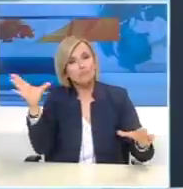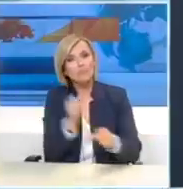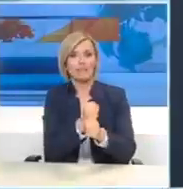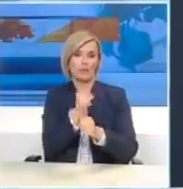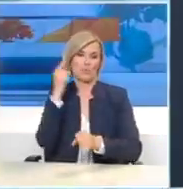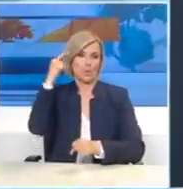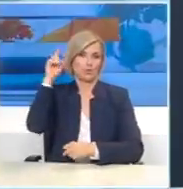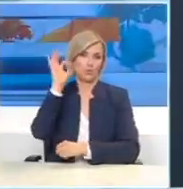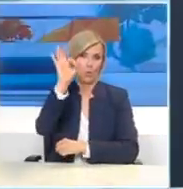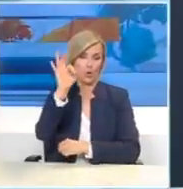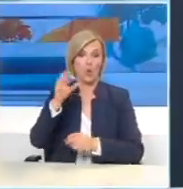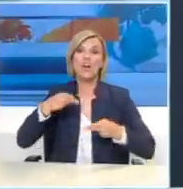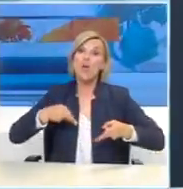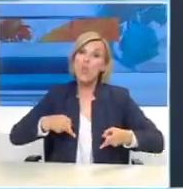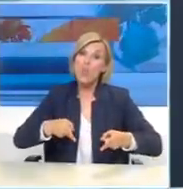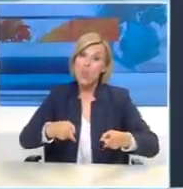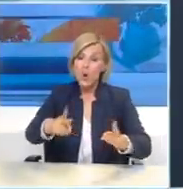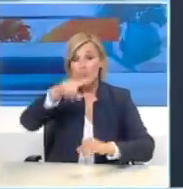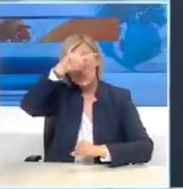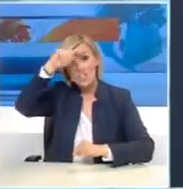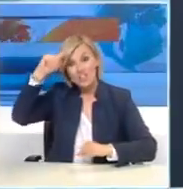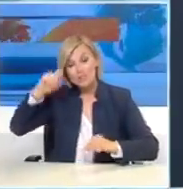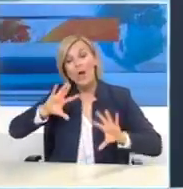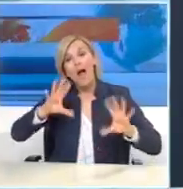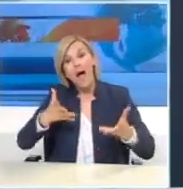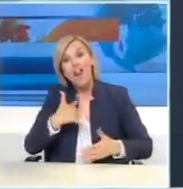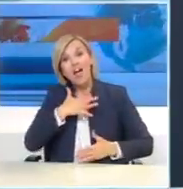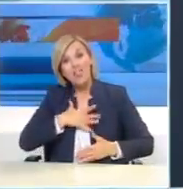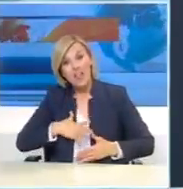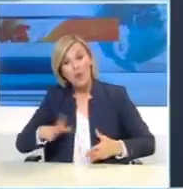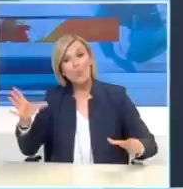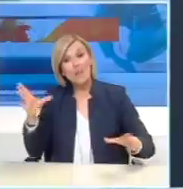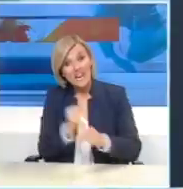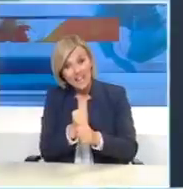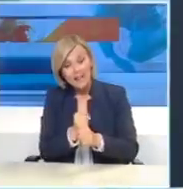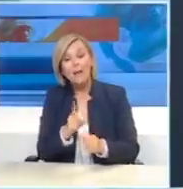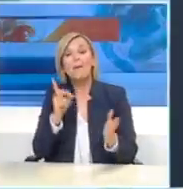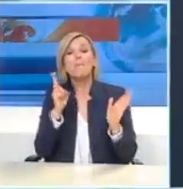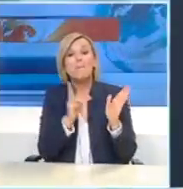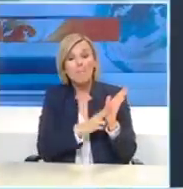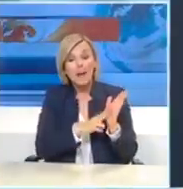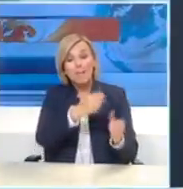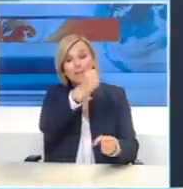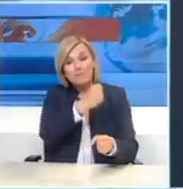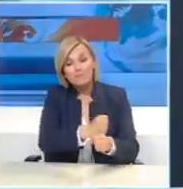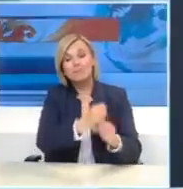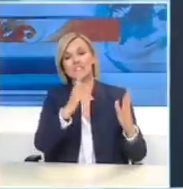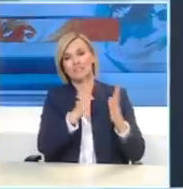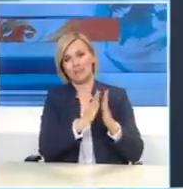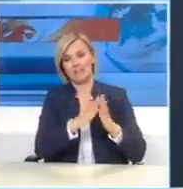μας. Η πορεία είναι δύσκολη, αλλά για να βγούμε νικητές πρέπει να παραμείνουμε στο σπίτι και μόνο στο σπίτι. Σας